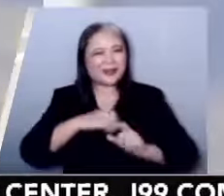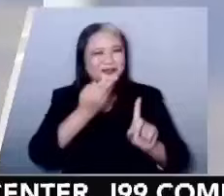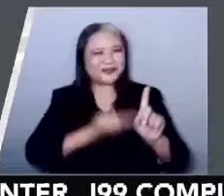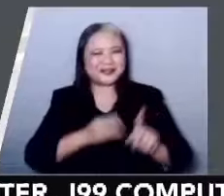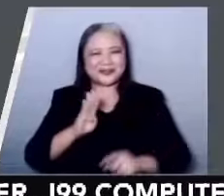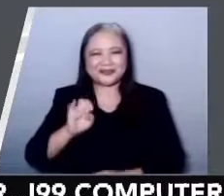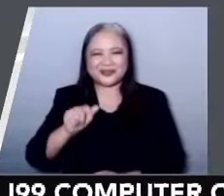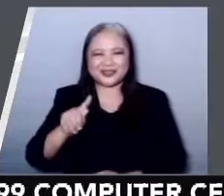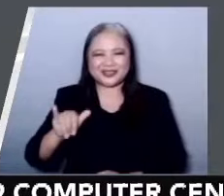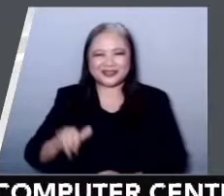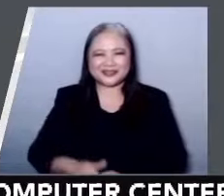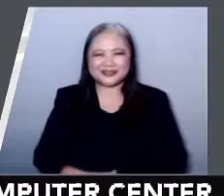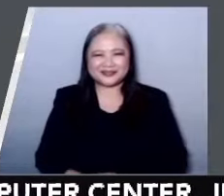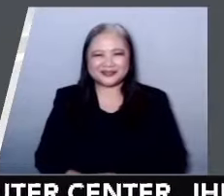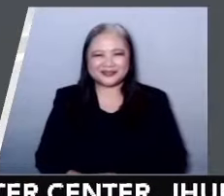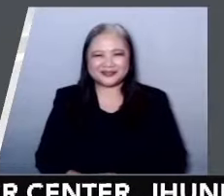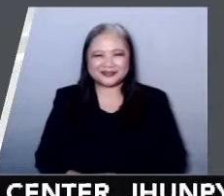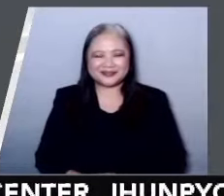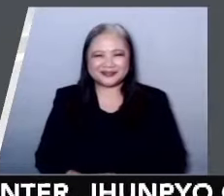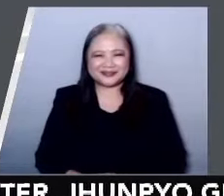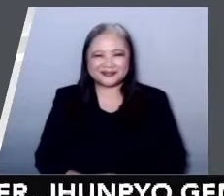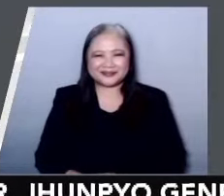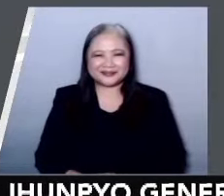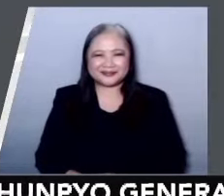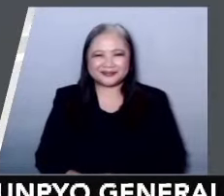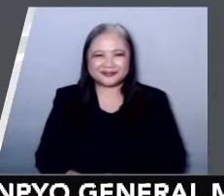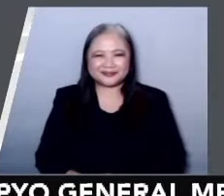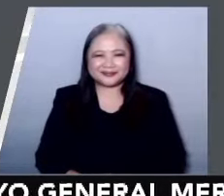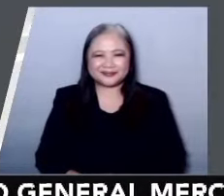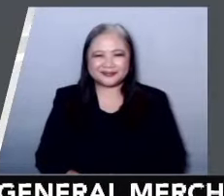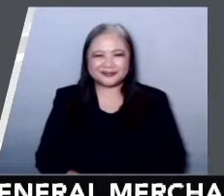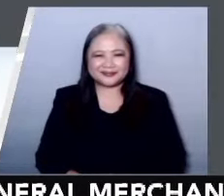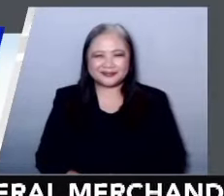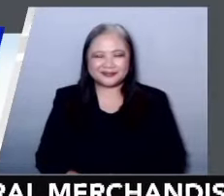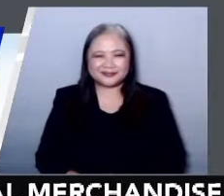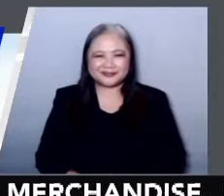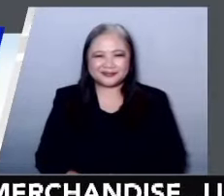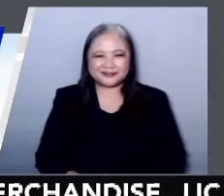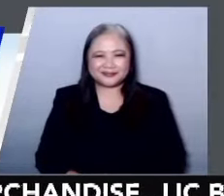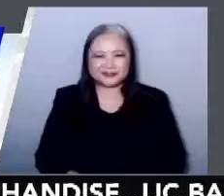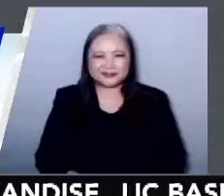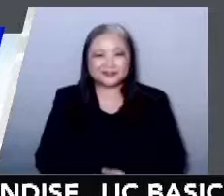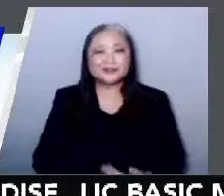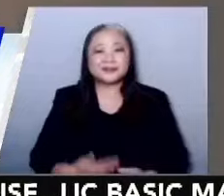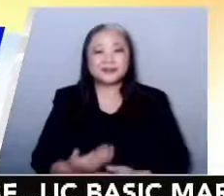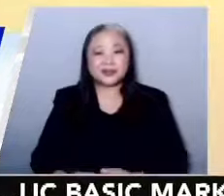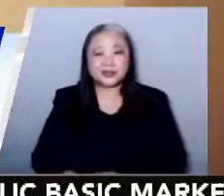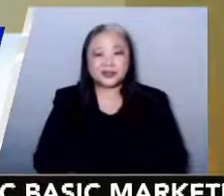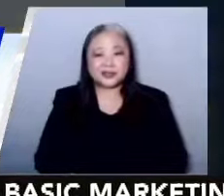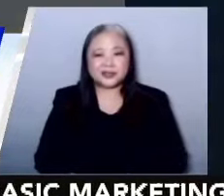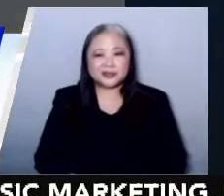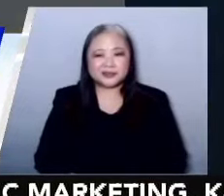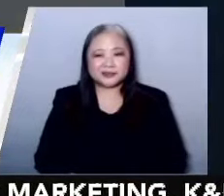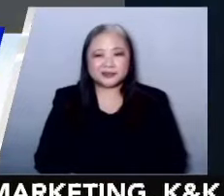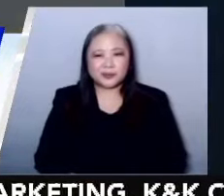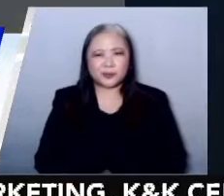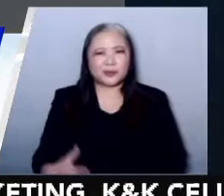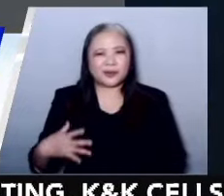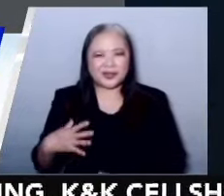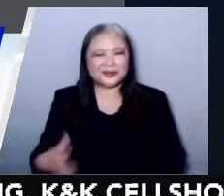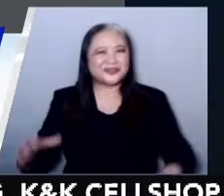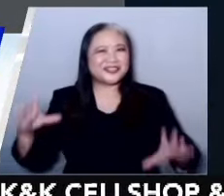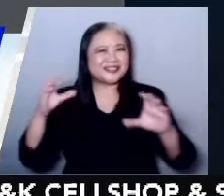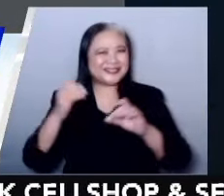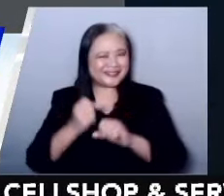Nakaproud naman kasi yung ganda nung Beauty. Pinaghandaan. The wait is officially over. Inannounce na ng multi-awarded artist